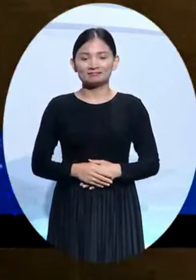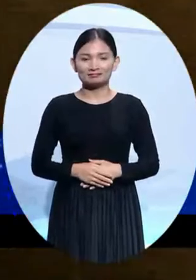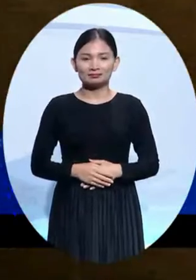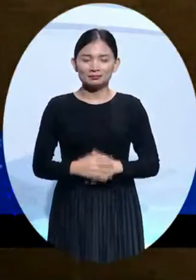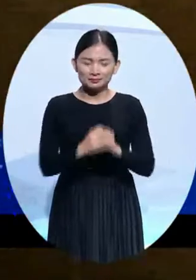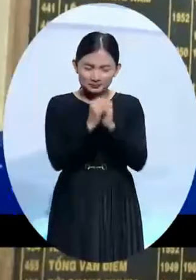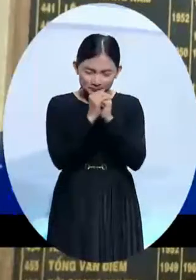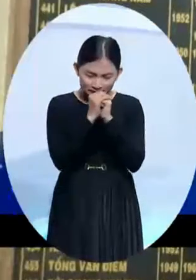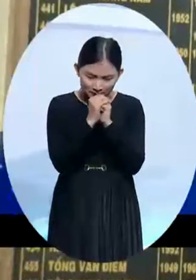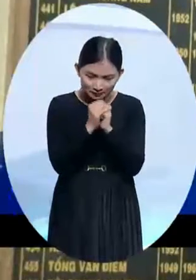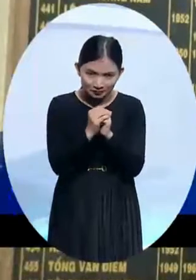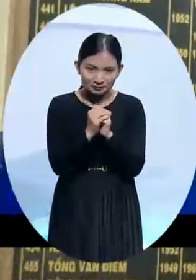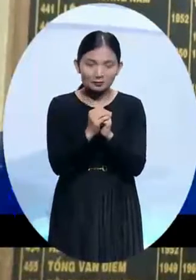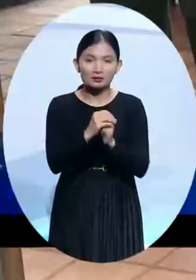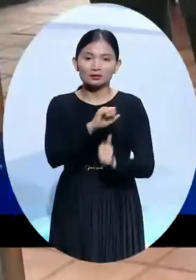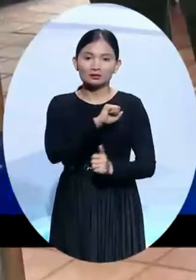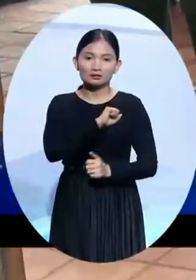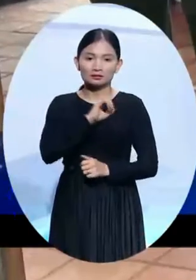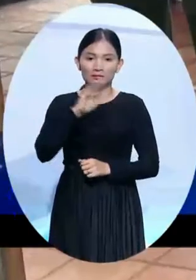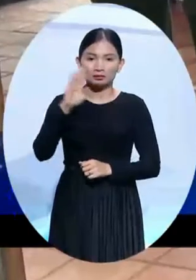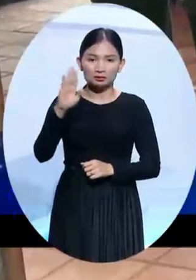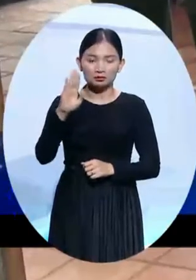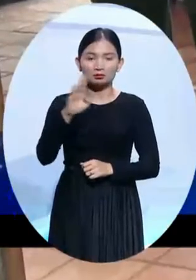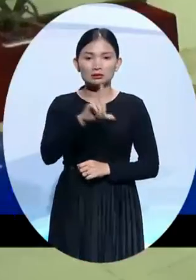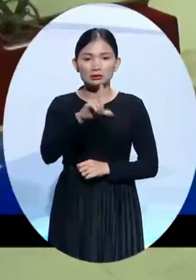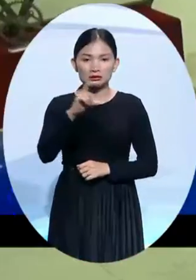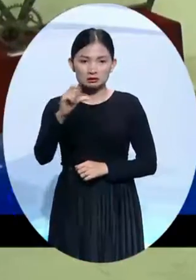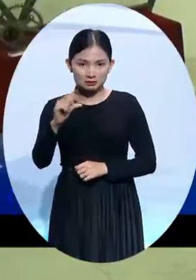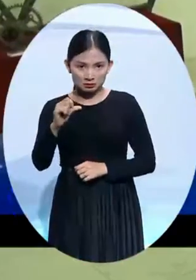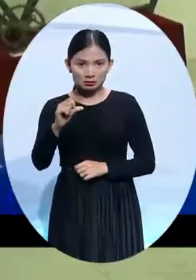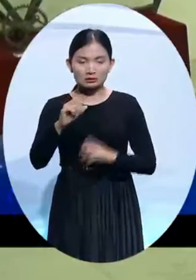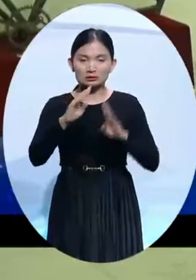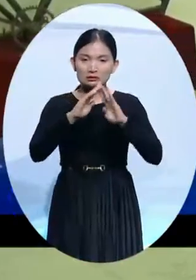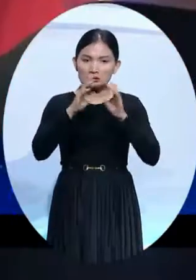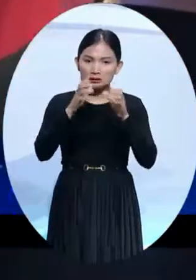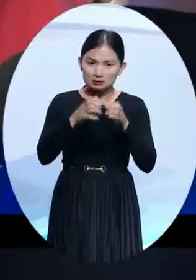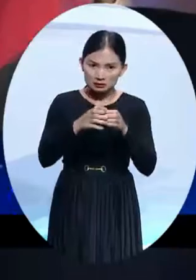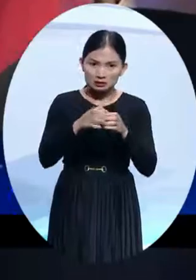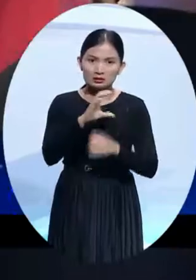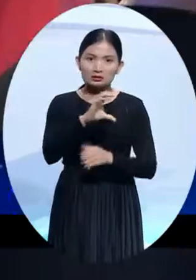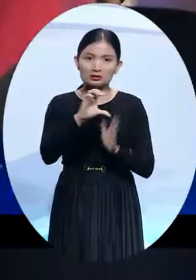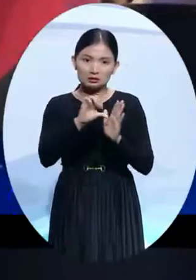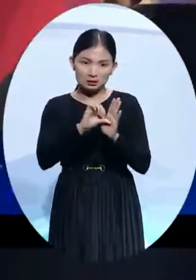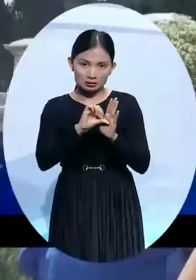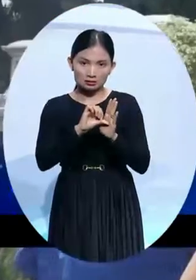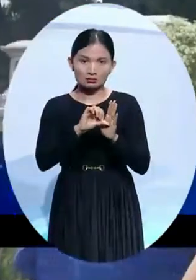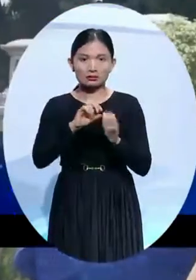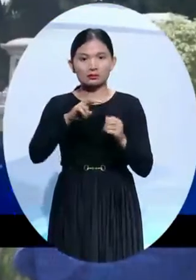Tri ân các anh hùng liệt sĩ, gia đình có công với cách mạng, gia đình chính sách trong ngày thương binh liệt sĩ 27 tháng 7.